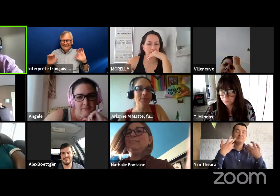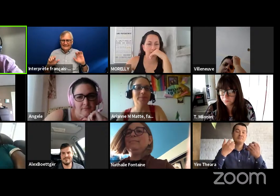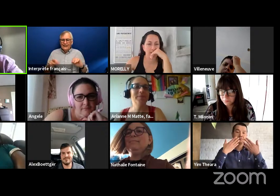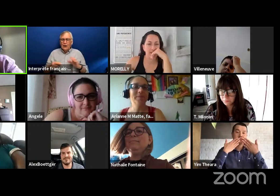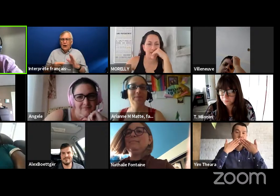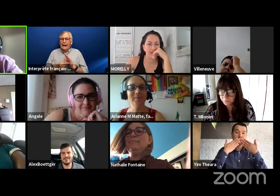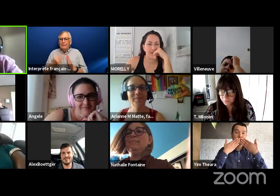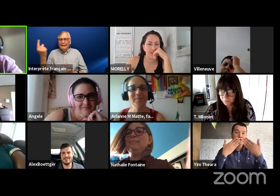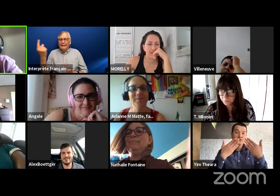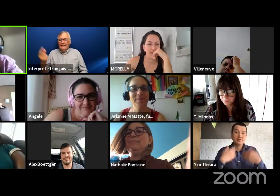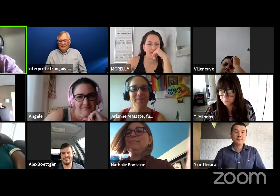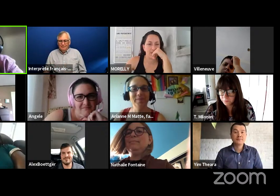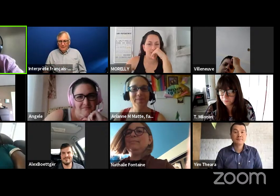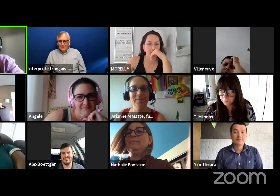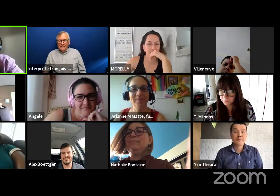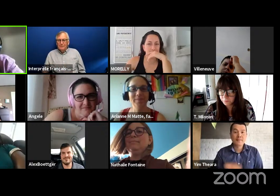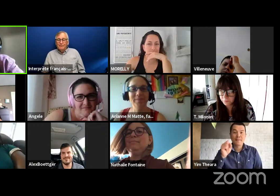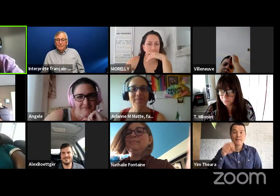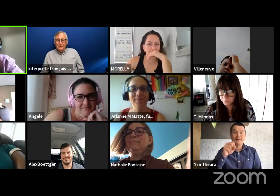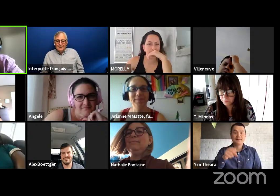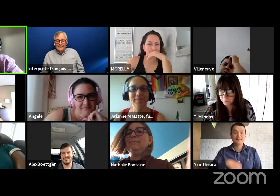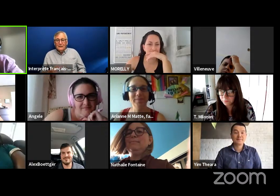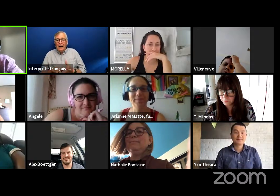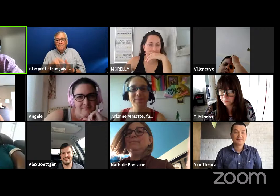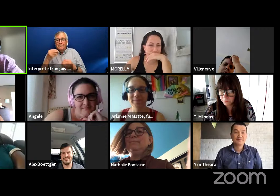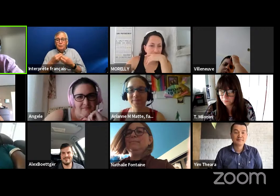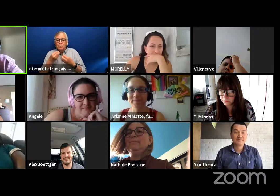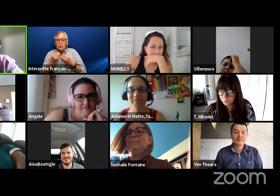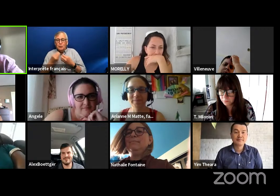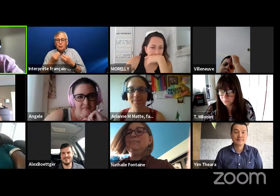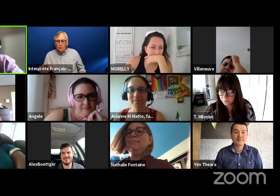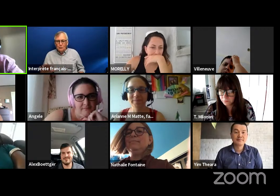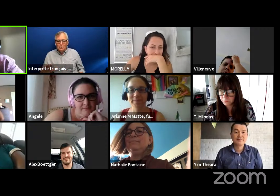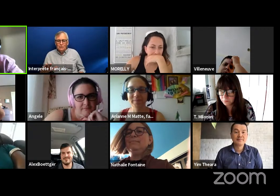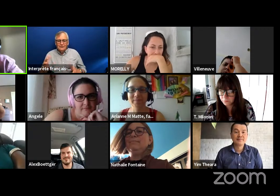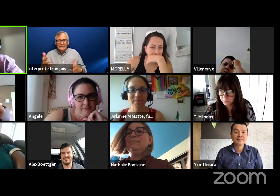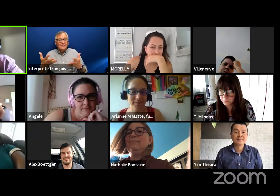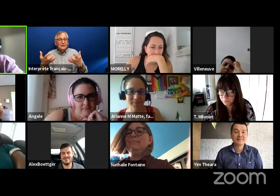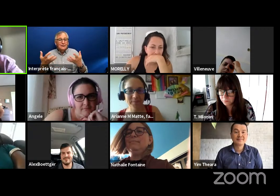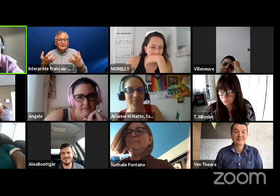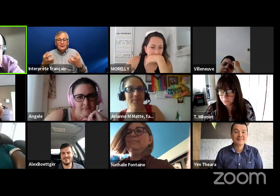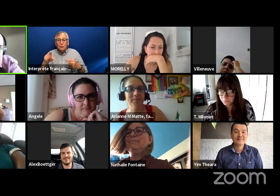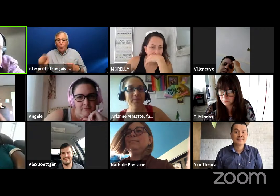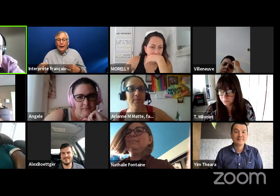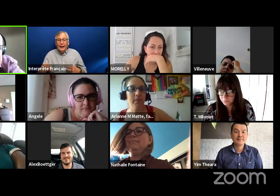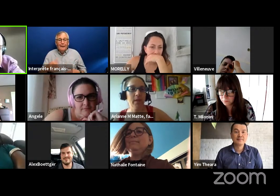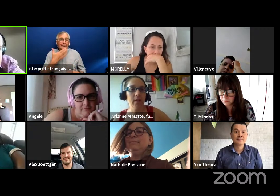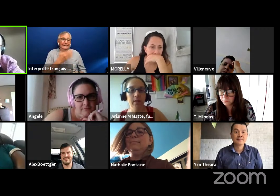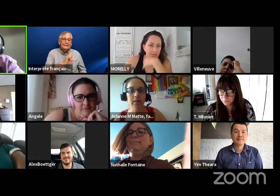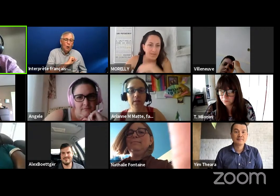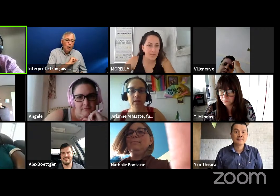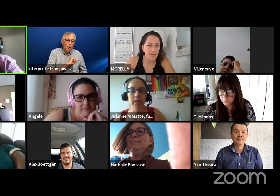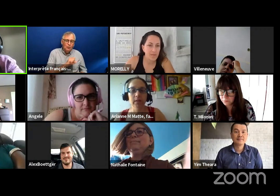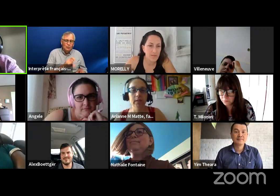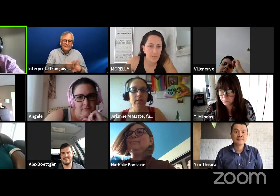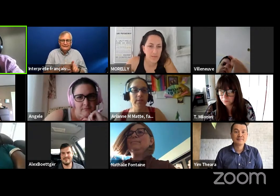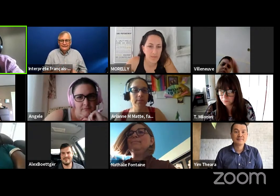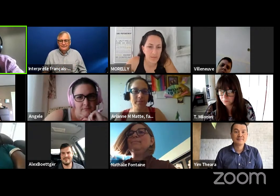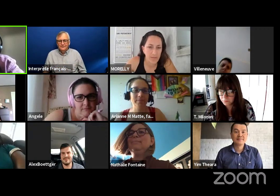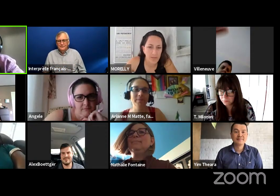je répète, j'ai appris plein de choses. Et puis, je vais vous souhaiter à toi. Puis, merci Paul aussi.